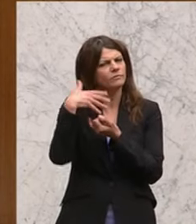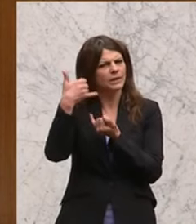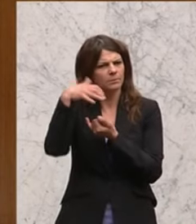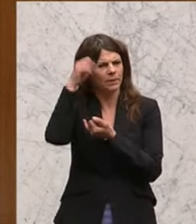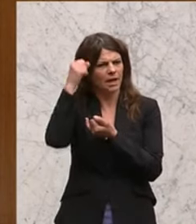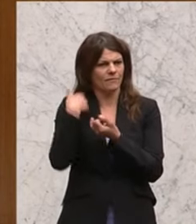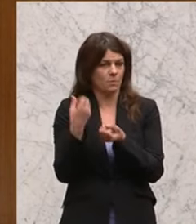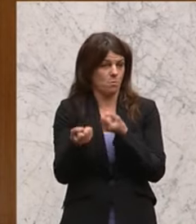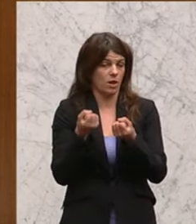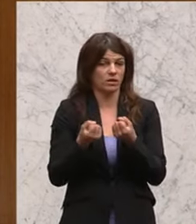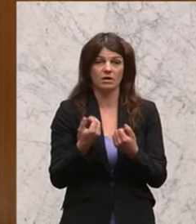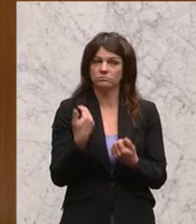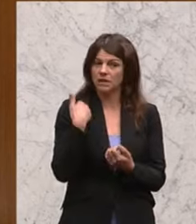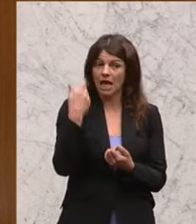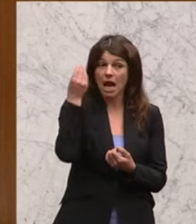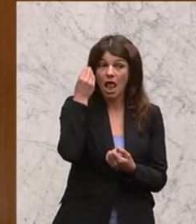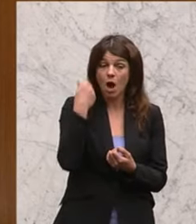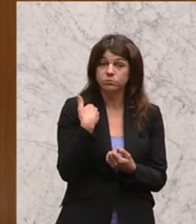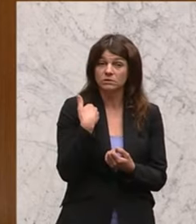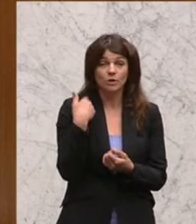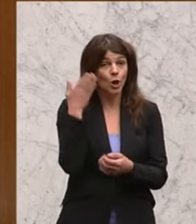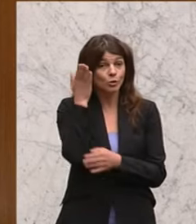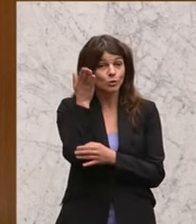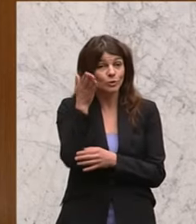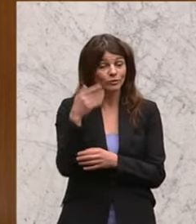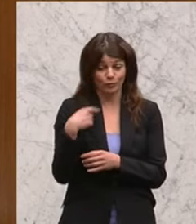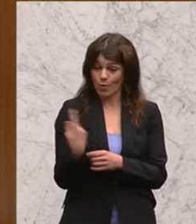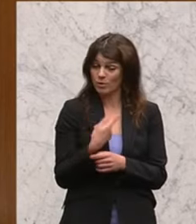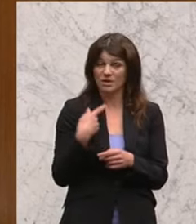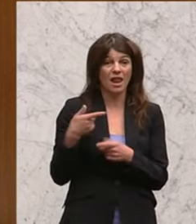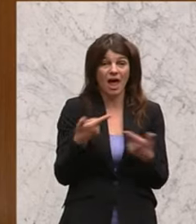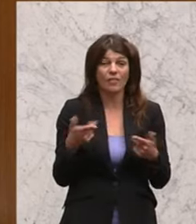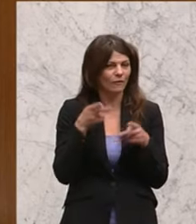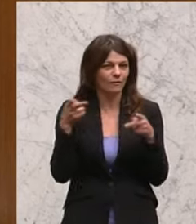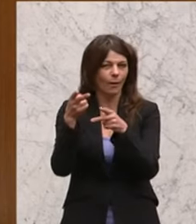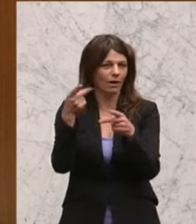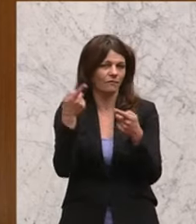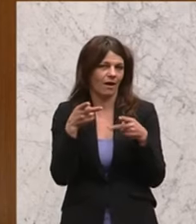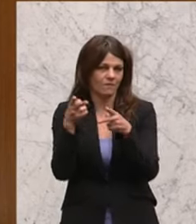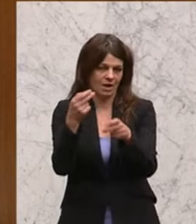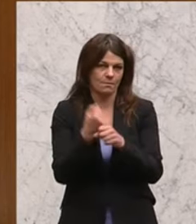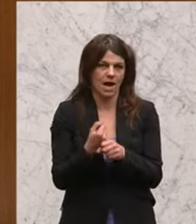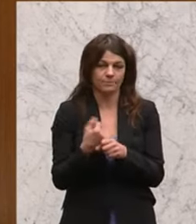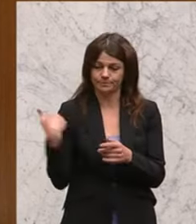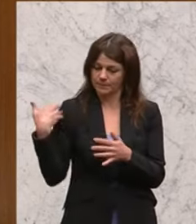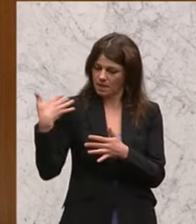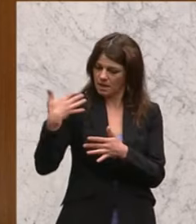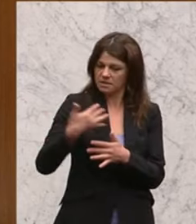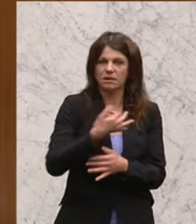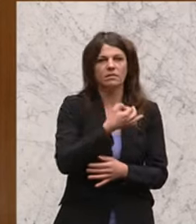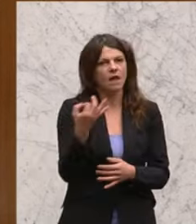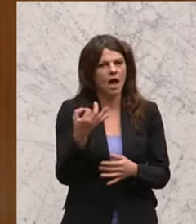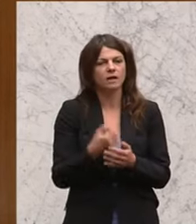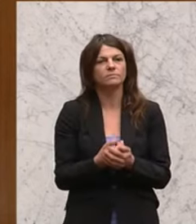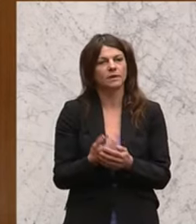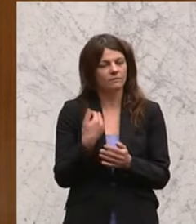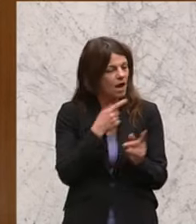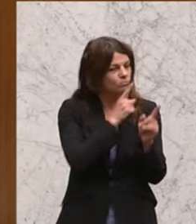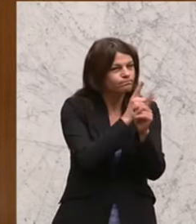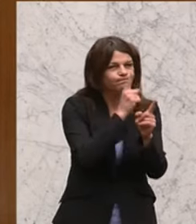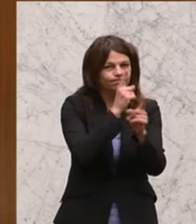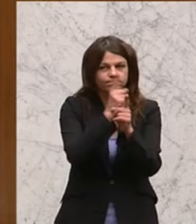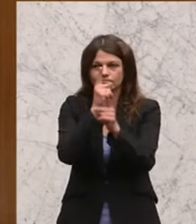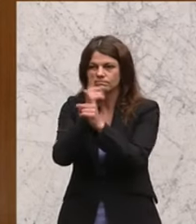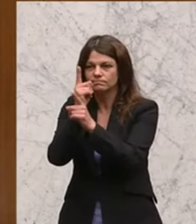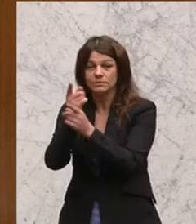wohin ich glaube, dass wir gemeinsam unser Land führen müssen. Ich habe in den vergangenen Tagen eine Reihe von Gesprächen